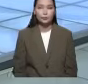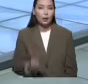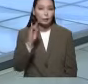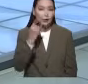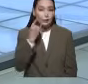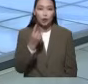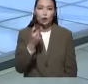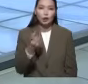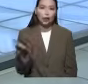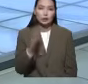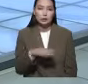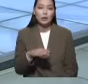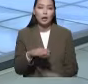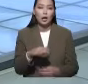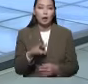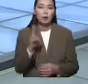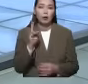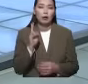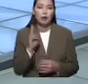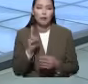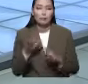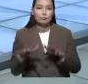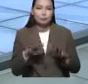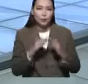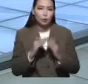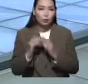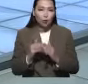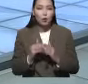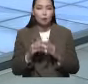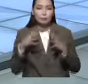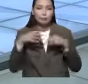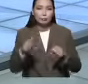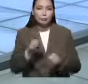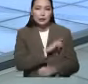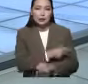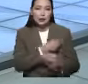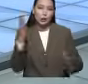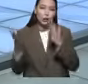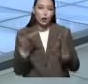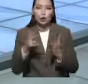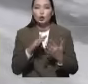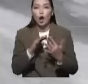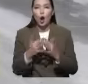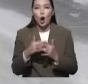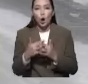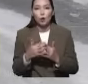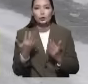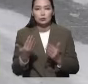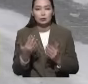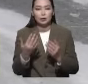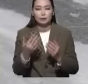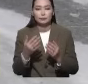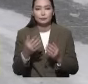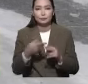Павлодарда 100-ден астам елді мекен жарықсыз қалды. Қатты дауылдан 3 ауылда ғимараттың шатыры ұшты. 56 жөндеу бригадасы